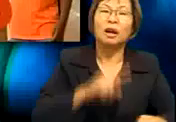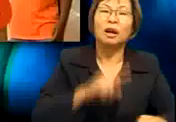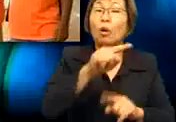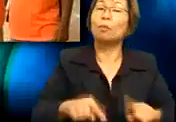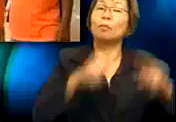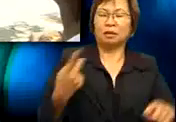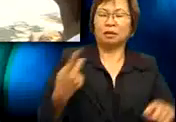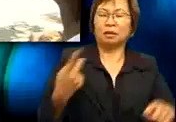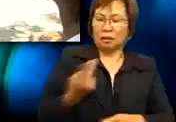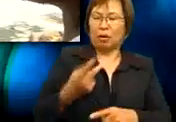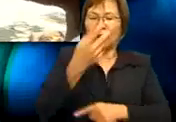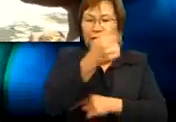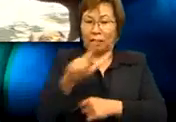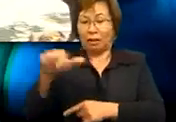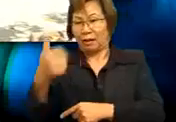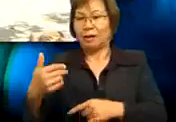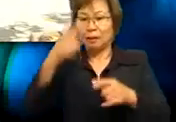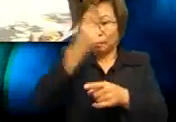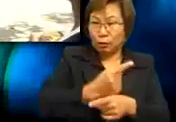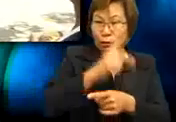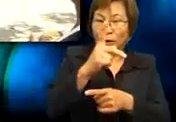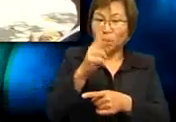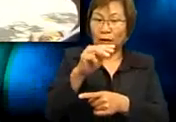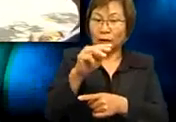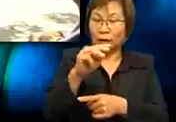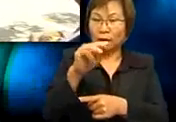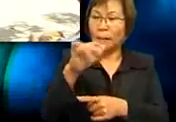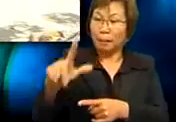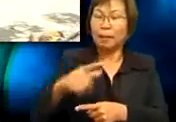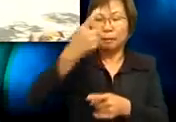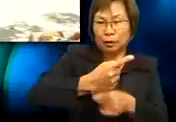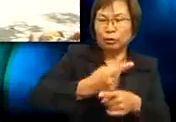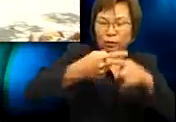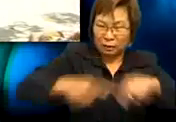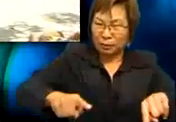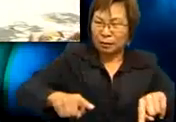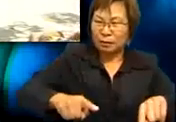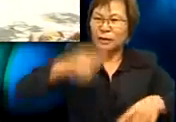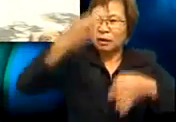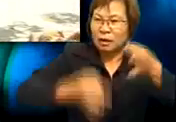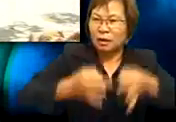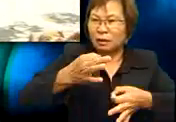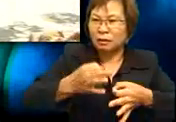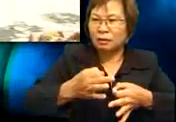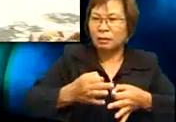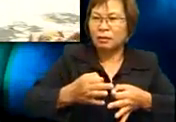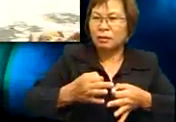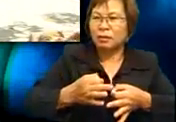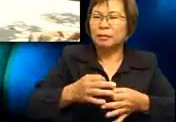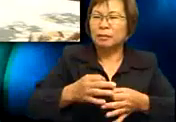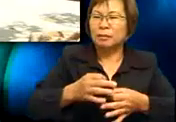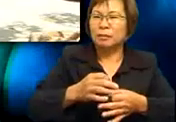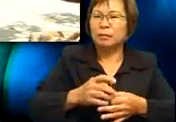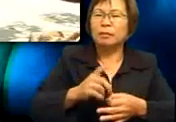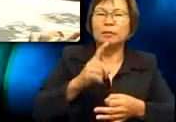nak pergi, awak pergilah. Kami berdua ada hal lain. Betul tak, Kamil? Betul. Tetapi, hal apa, Udin?